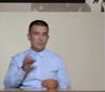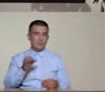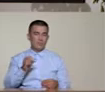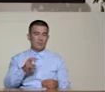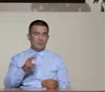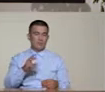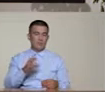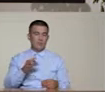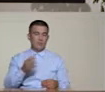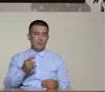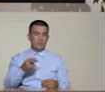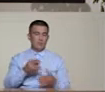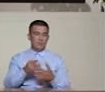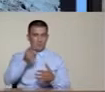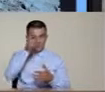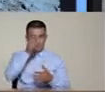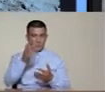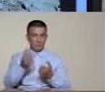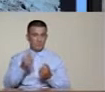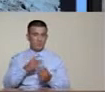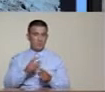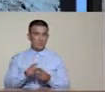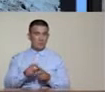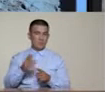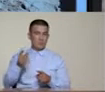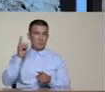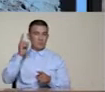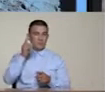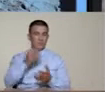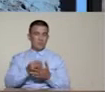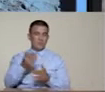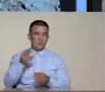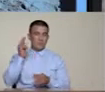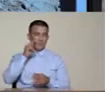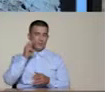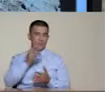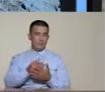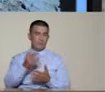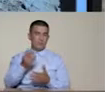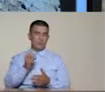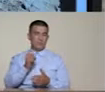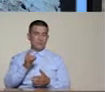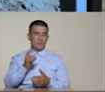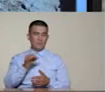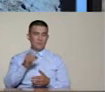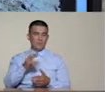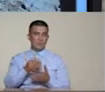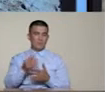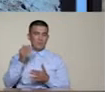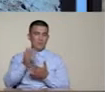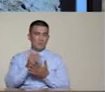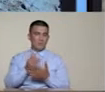lug'aviy ma'noda grek tilidan olingan bo'lib, qadimiy fan, ya'ni arxeo qadimiy, logos